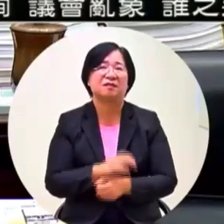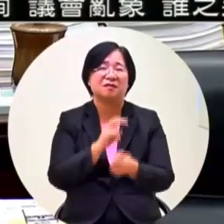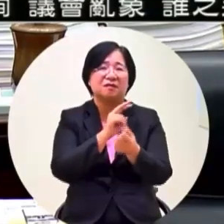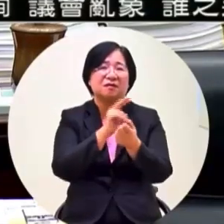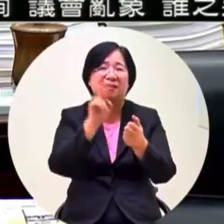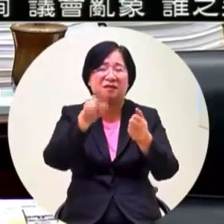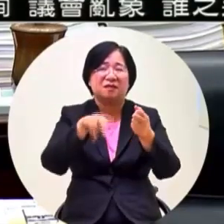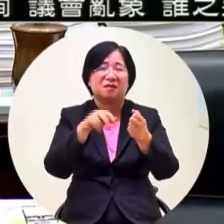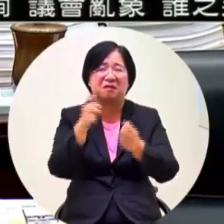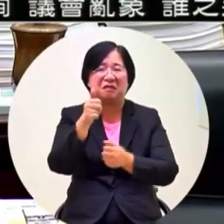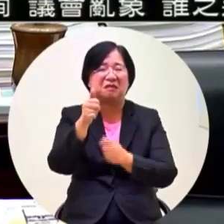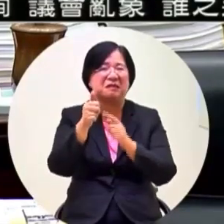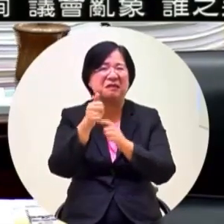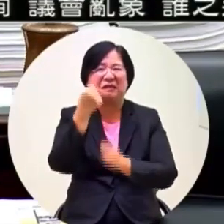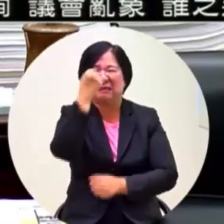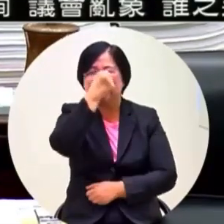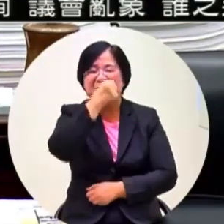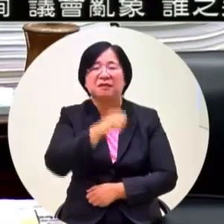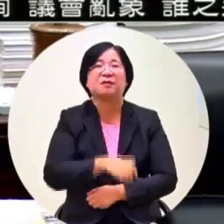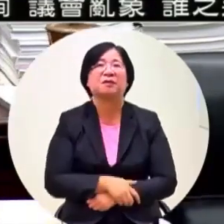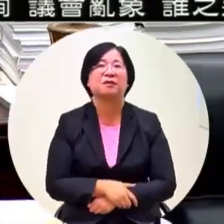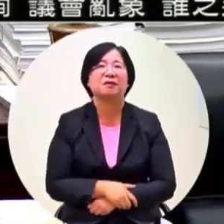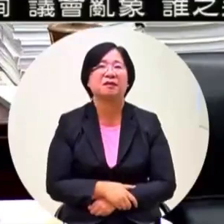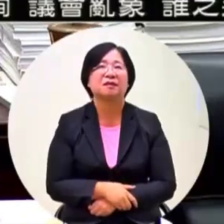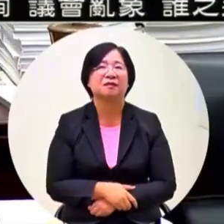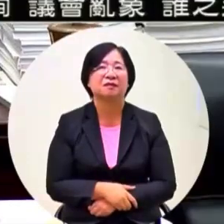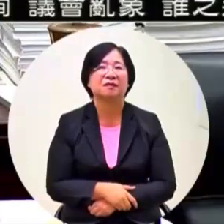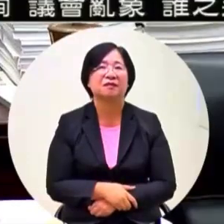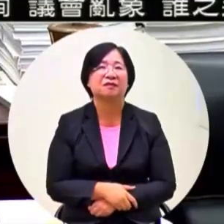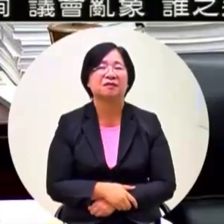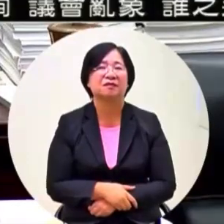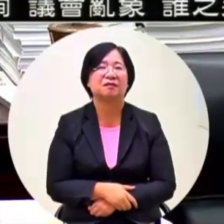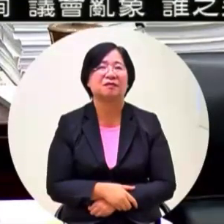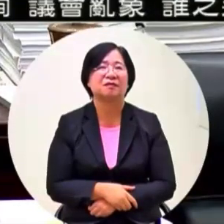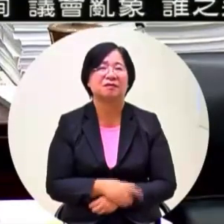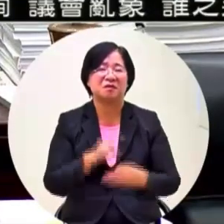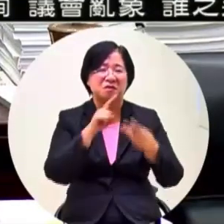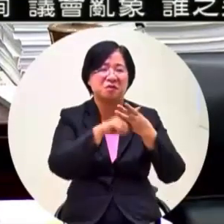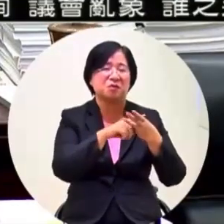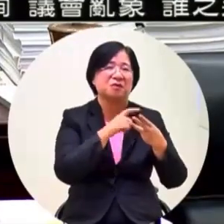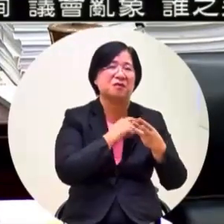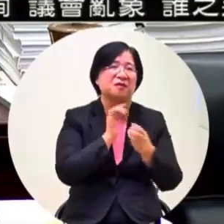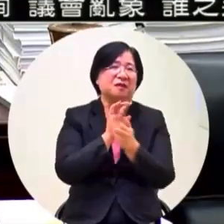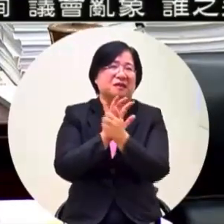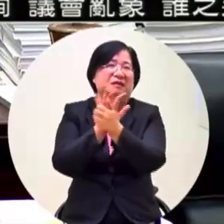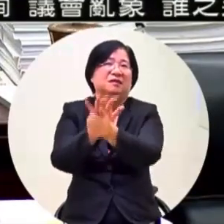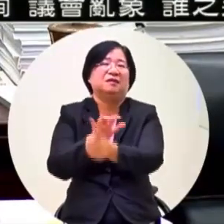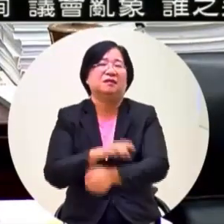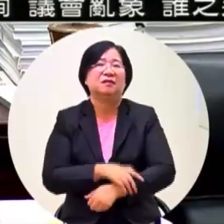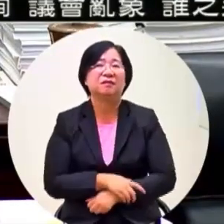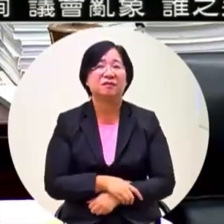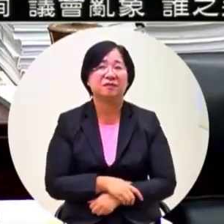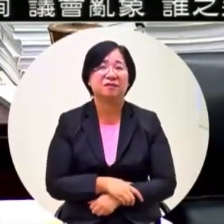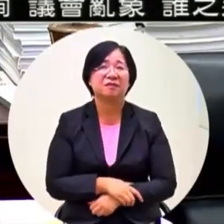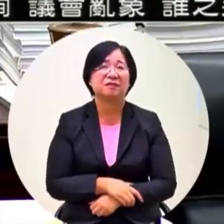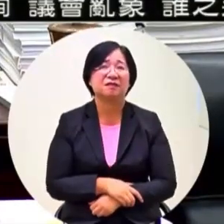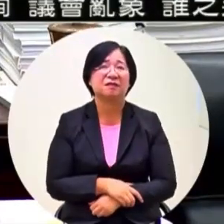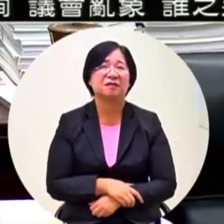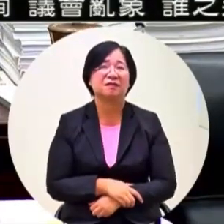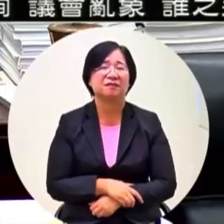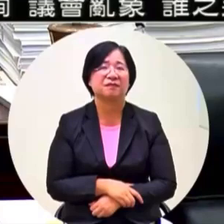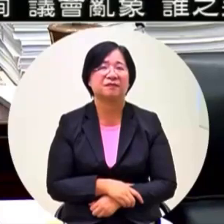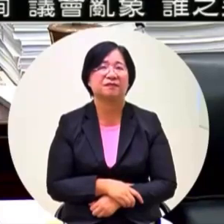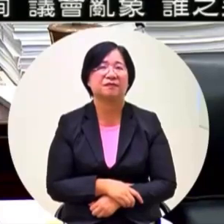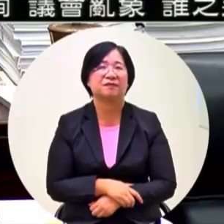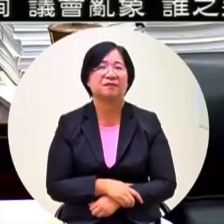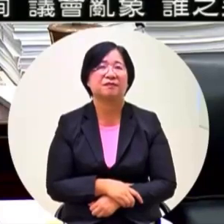啊！我一直叫他不要碰我，他把我这样子从主席台给我推到那个。 林婉容，本席一直请你们坐在自己的